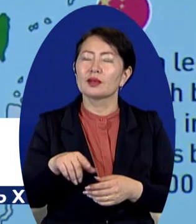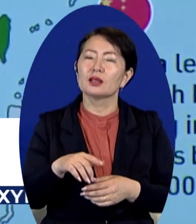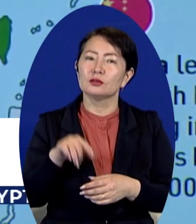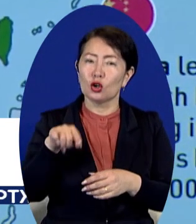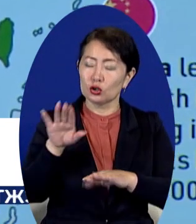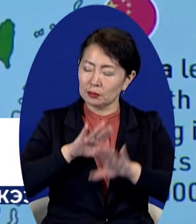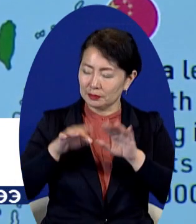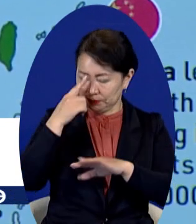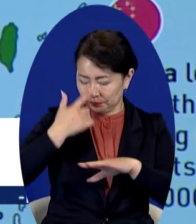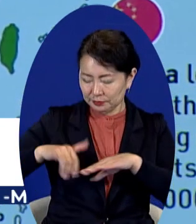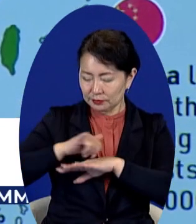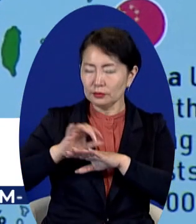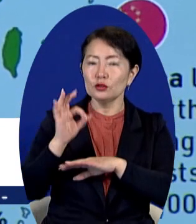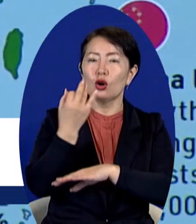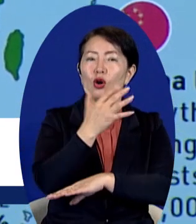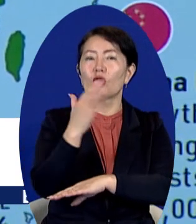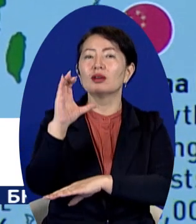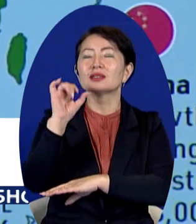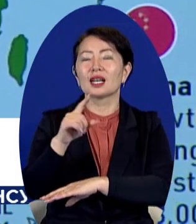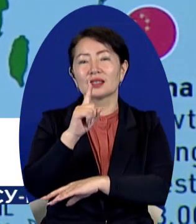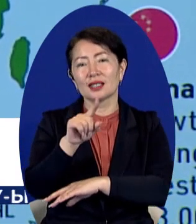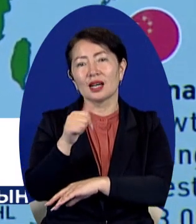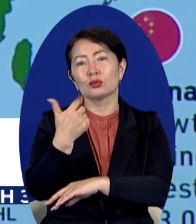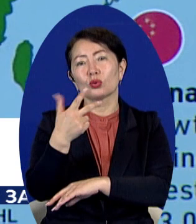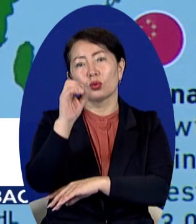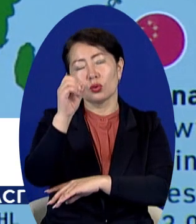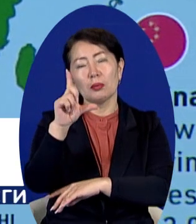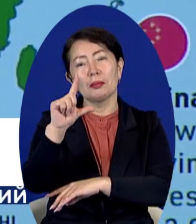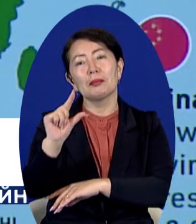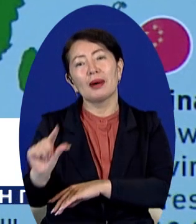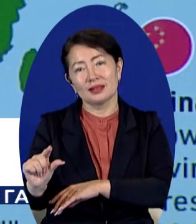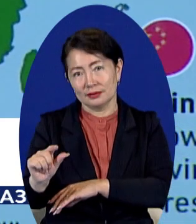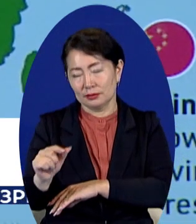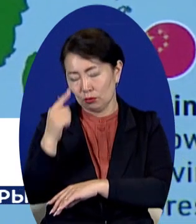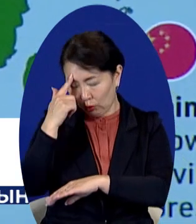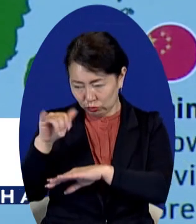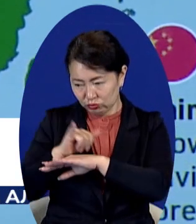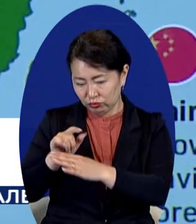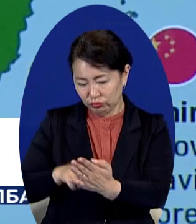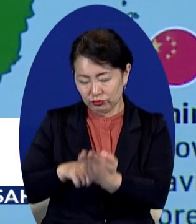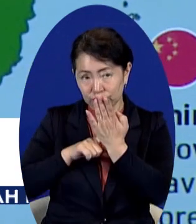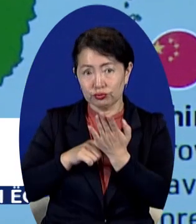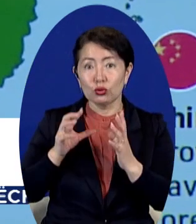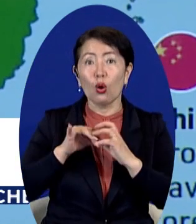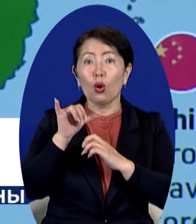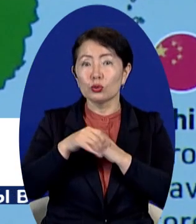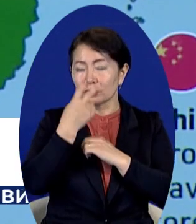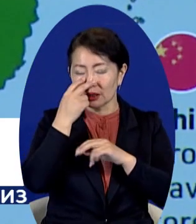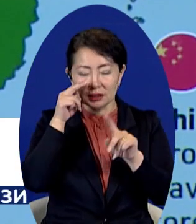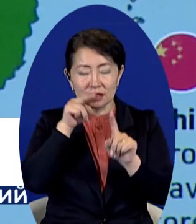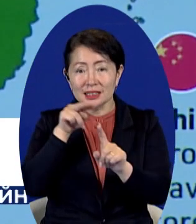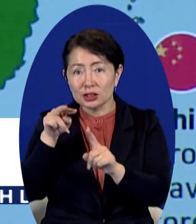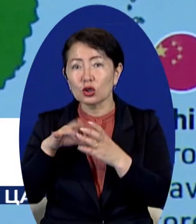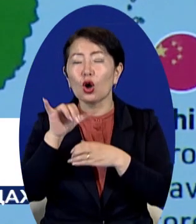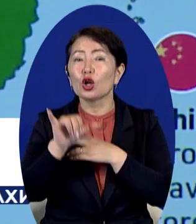бол манай орны нийт ойн сан бол 1.3%-аар одоо багассан байна гэсэн ийм үзүүлэлтийг олон улсын ажиглагчид болон